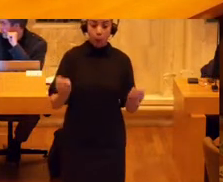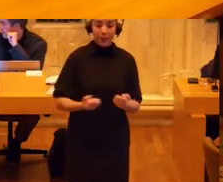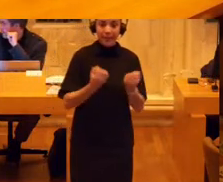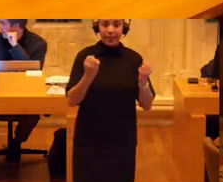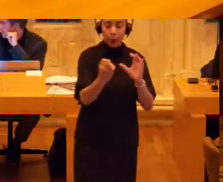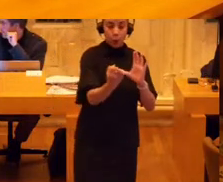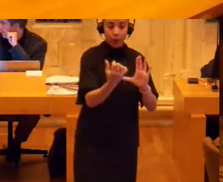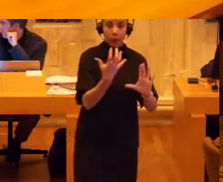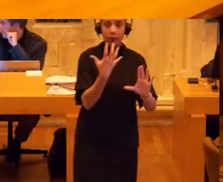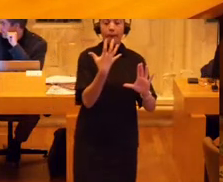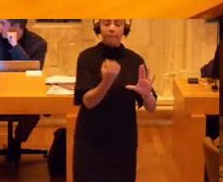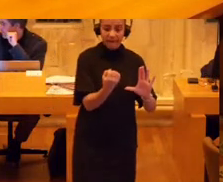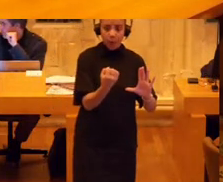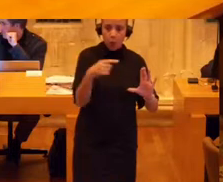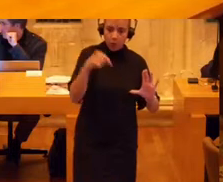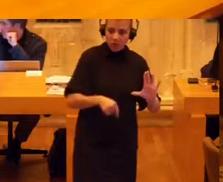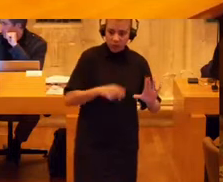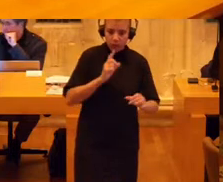Pourquoi ?